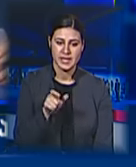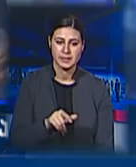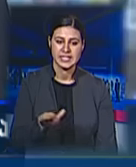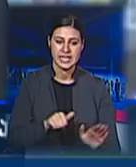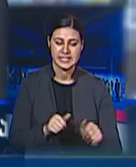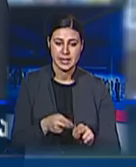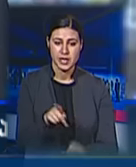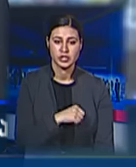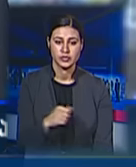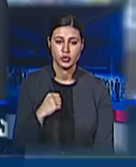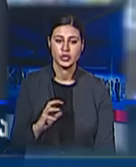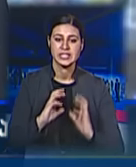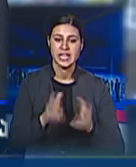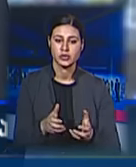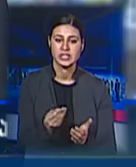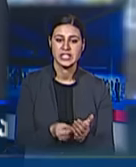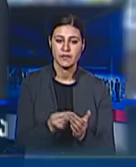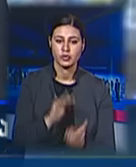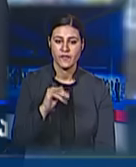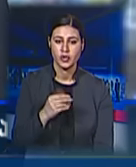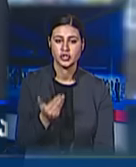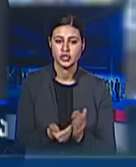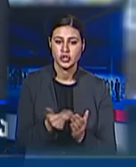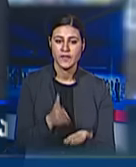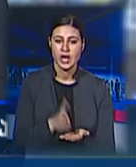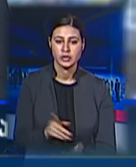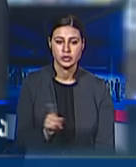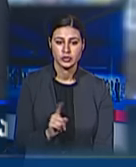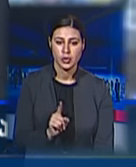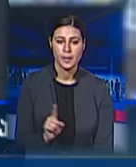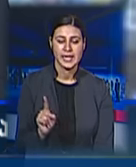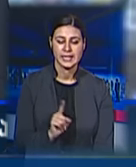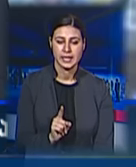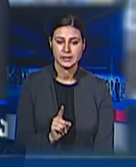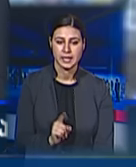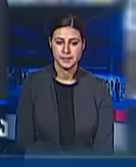დაკრედიტება, ხო? ეს თვითონ საერთაშორისო სავალუტო ფონდის რეკომენდაციაც კი არის, რომ რაღაცა